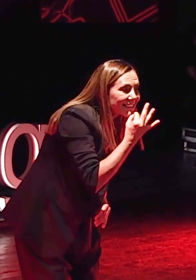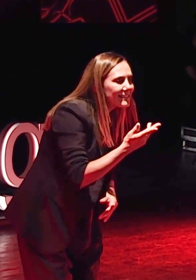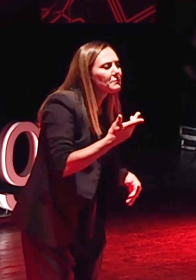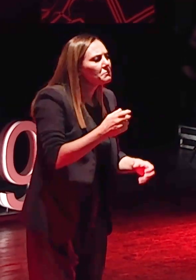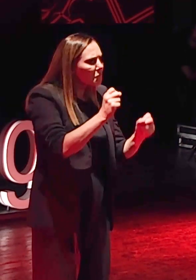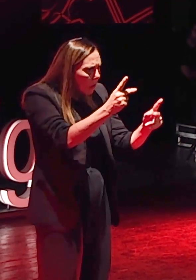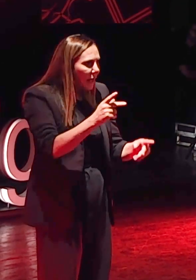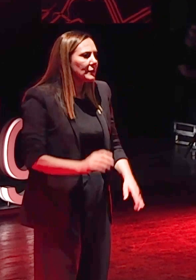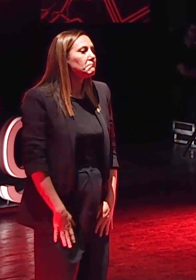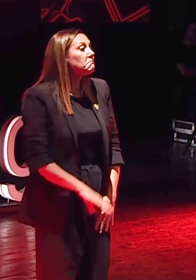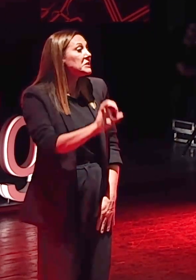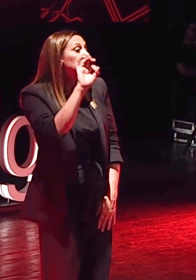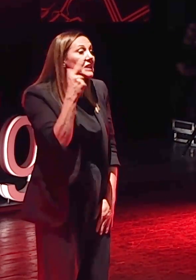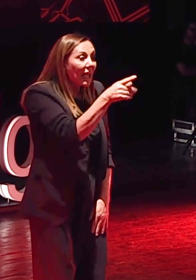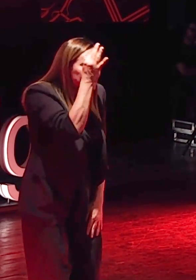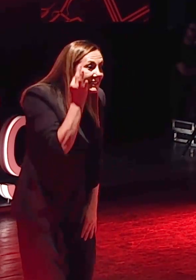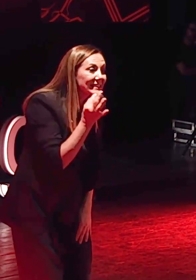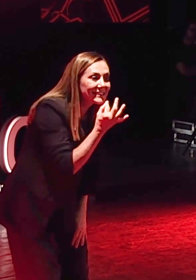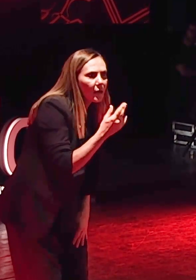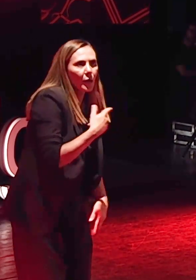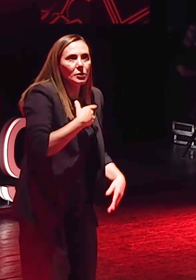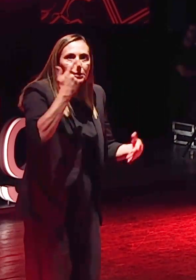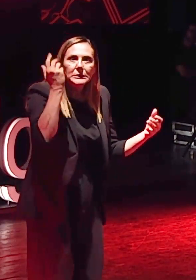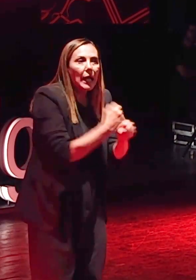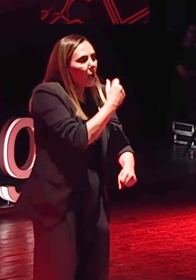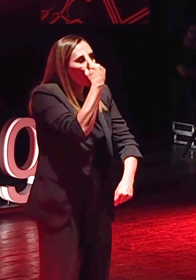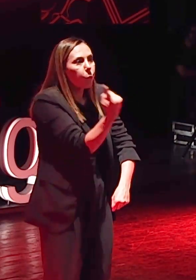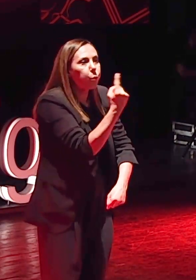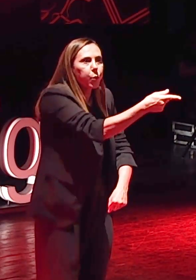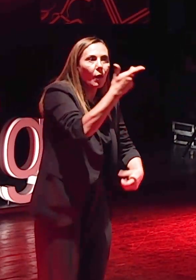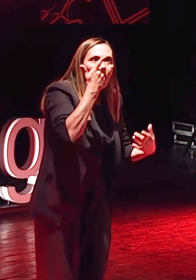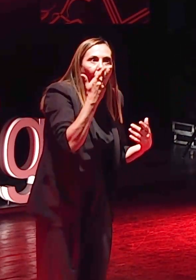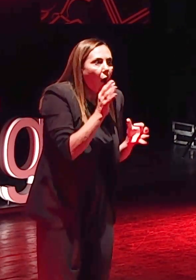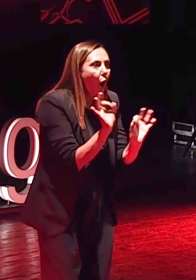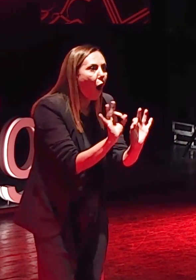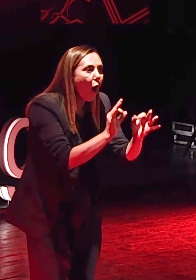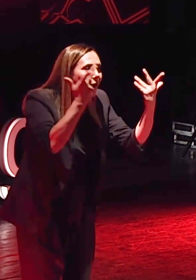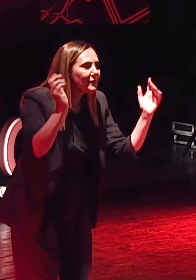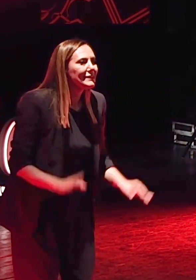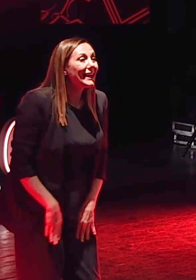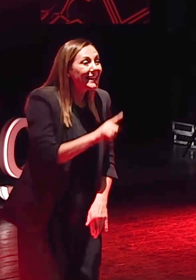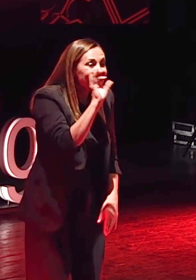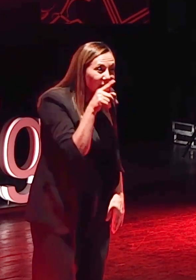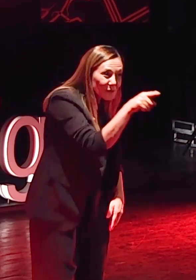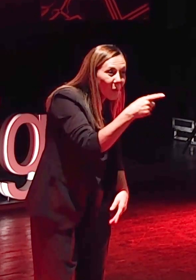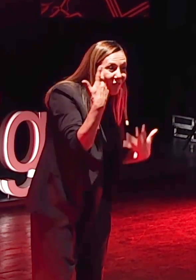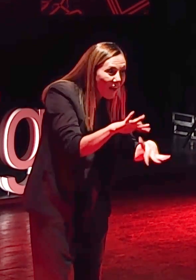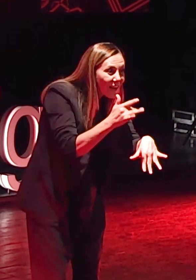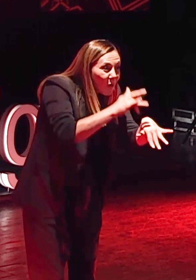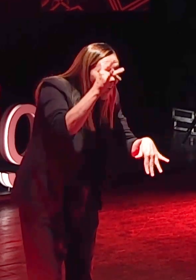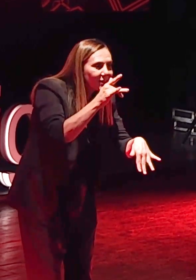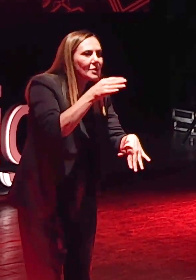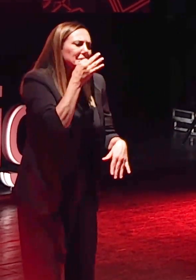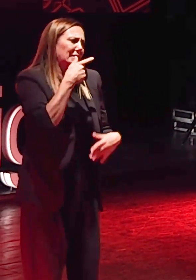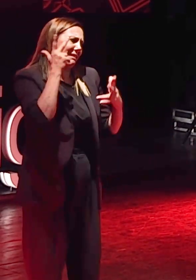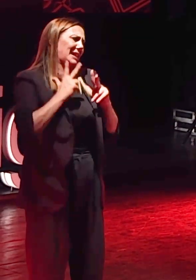Ok però se ce l'avessi avuta beccato quello l'unico che non non c'ha avuta Vabbè insomma se l'avessi avuta Comunque non si sarebbe visto